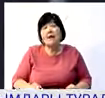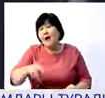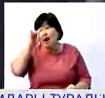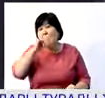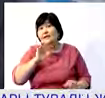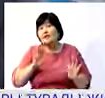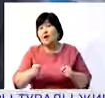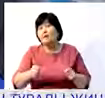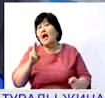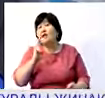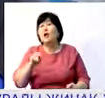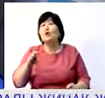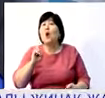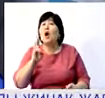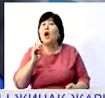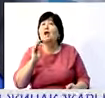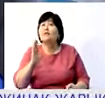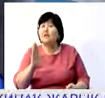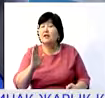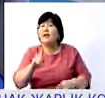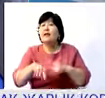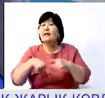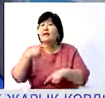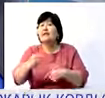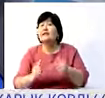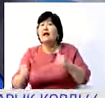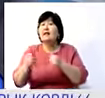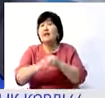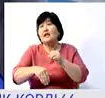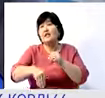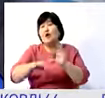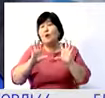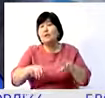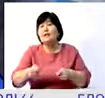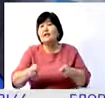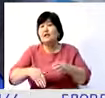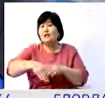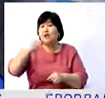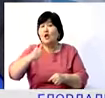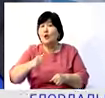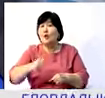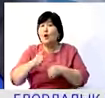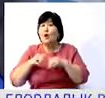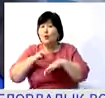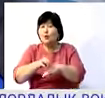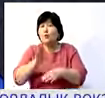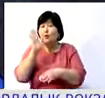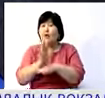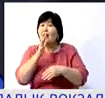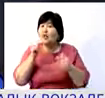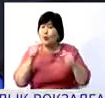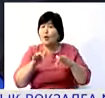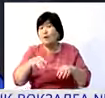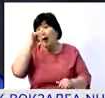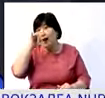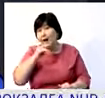Қазақстан президенті Қасым Жомарт Тоқаевтың кезектен тыс президент сайлауын өткізу туралы үндеуі дер уақытында болып отыр.